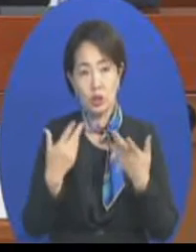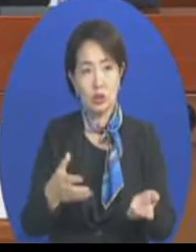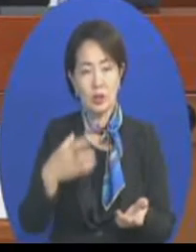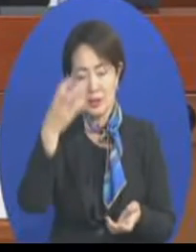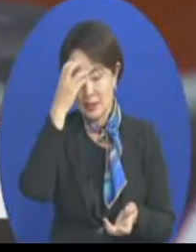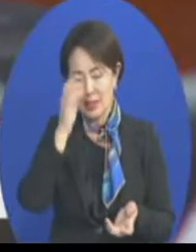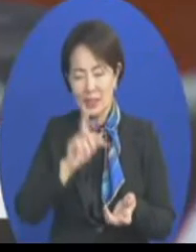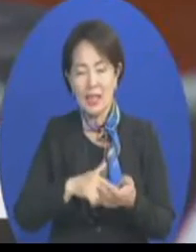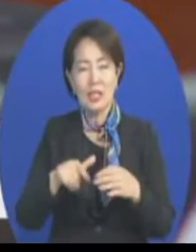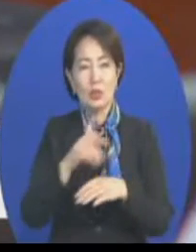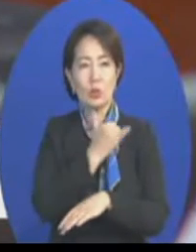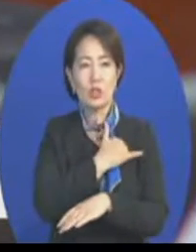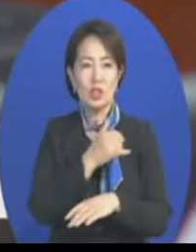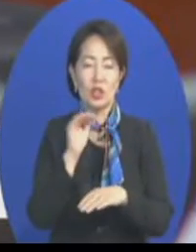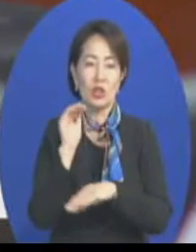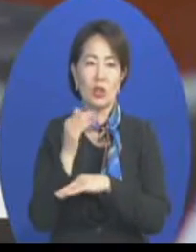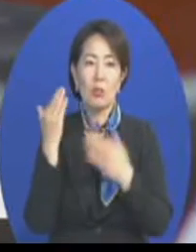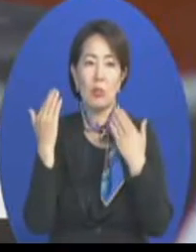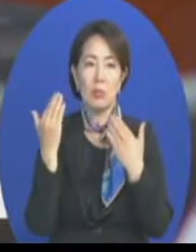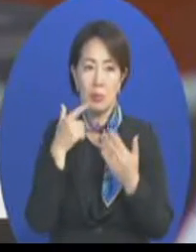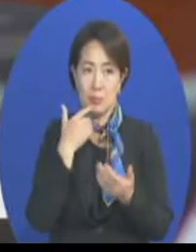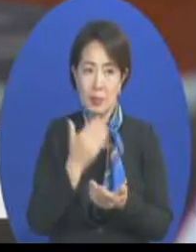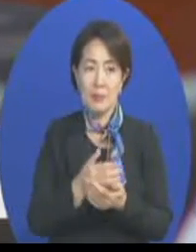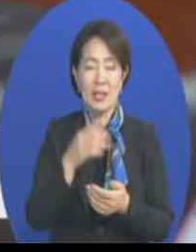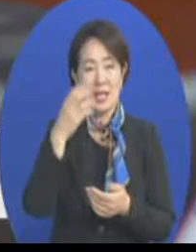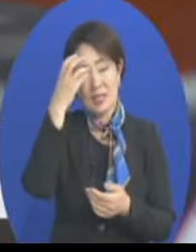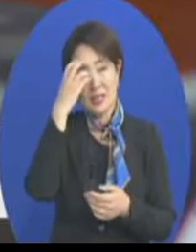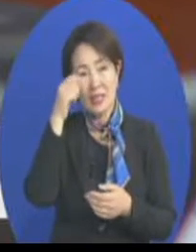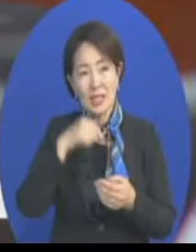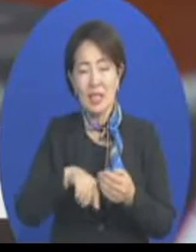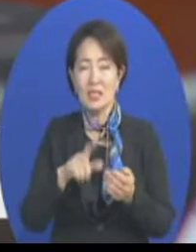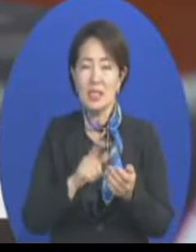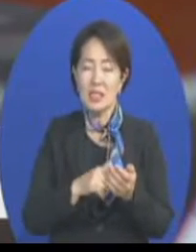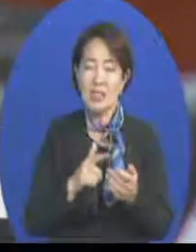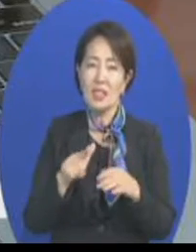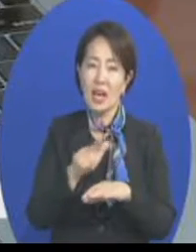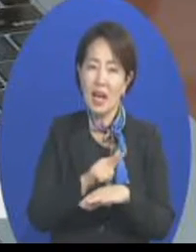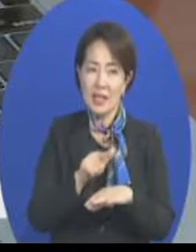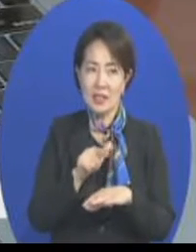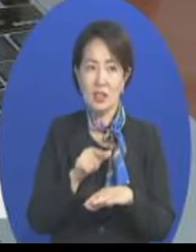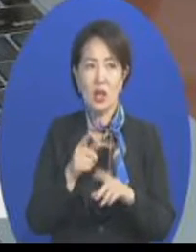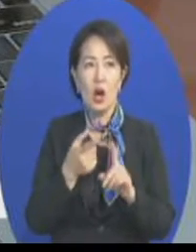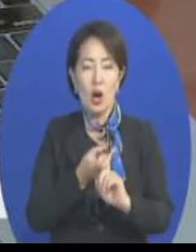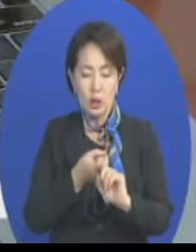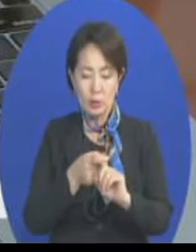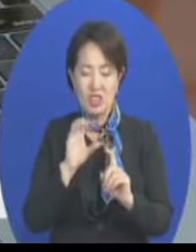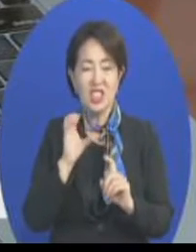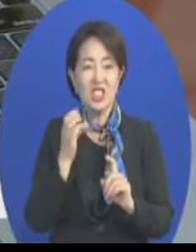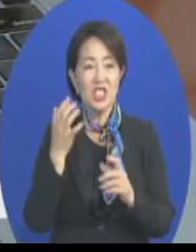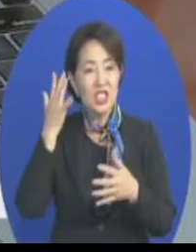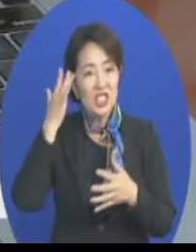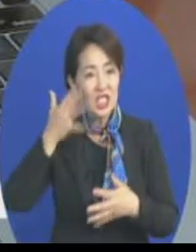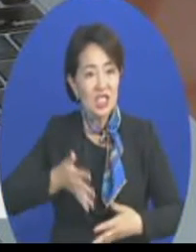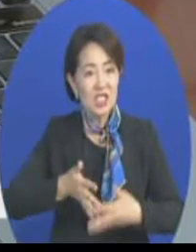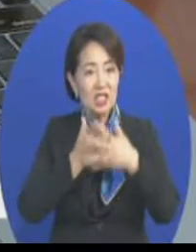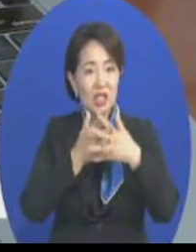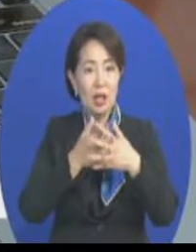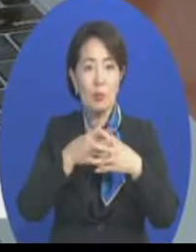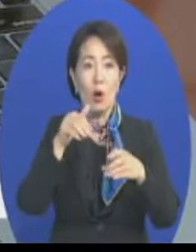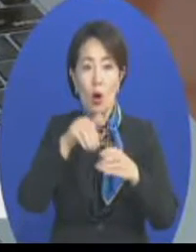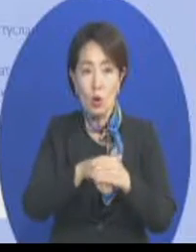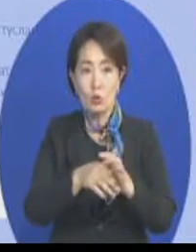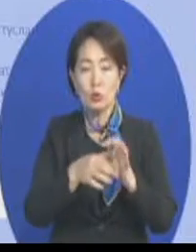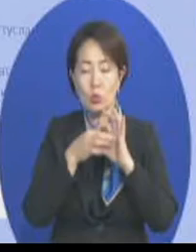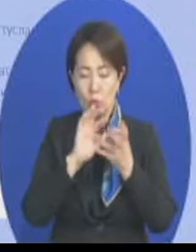засгийн газрын хэрэглэх газрын удирдлагын төлөөлөл өгч байна. Засгийн газрын хэрэглэх газрын хувьд холбогдох системийг нэвтрүүлсэн боловч